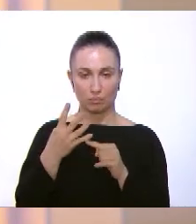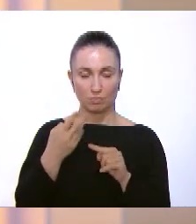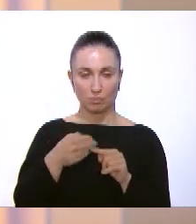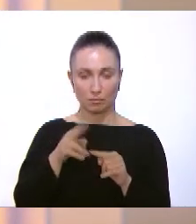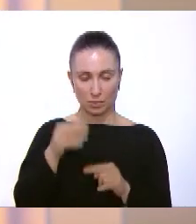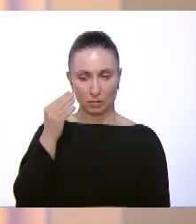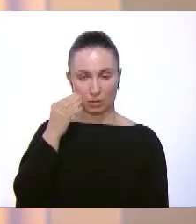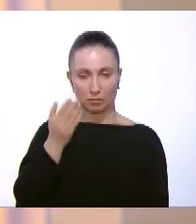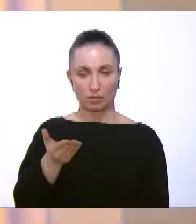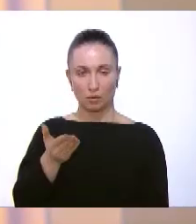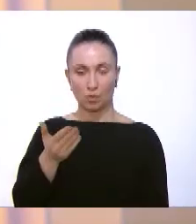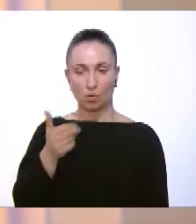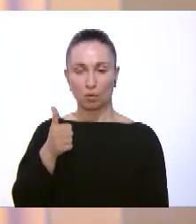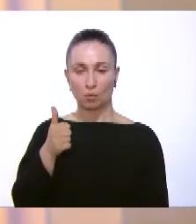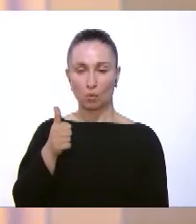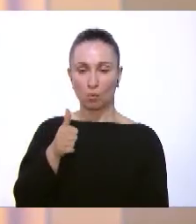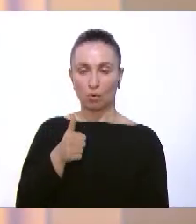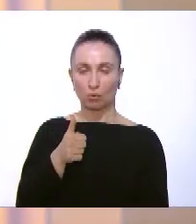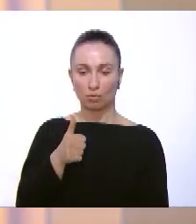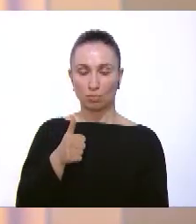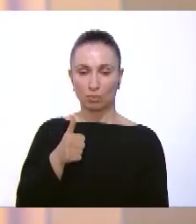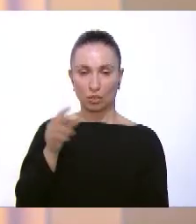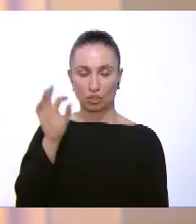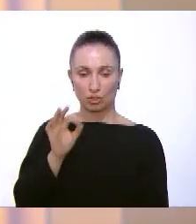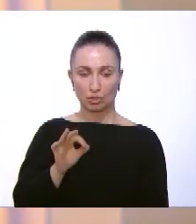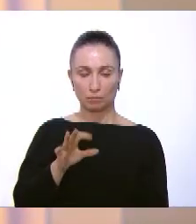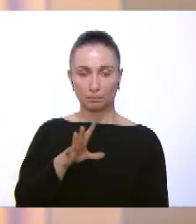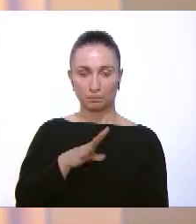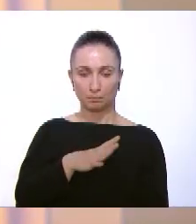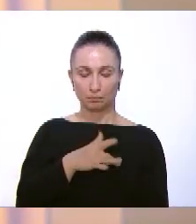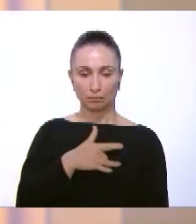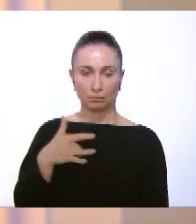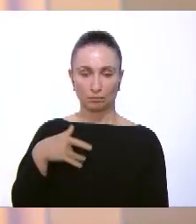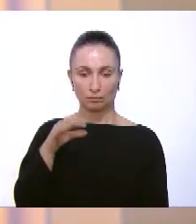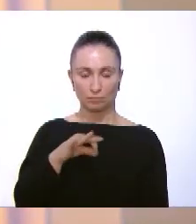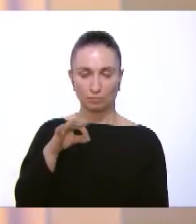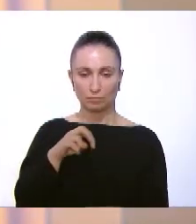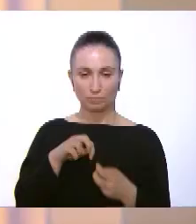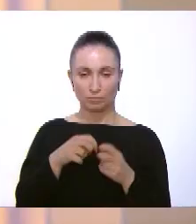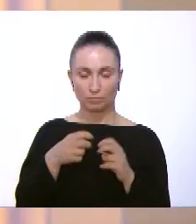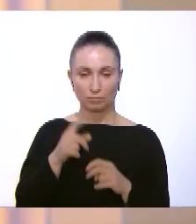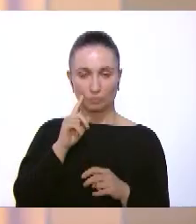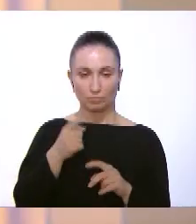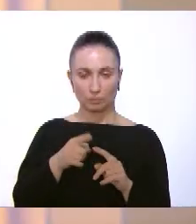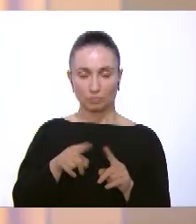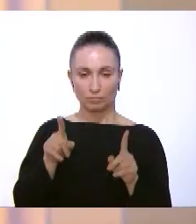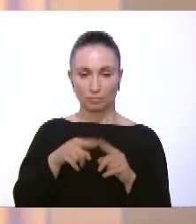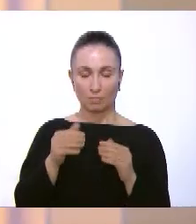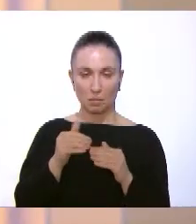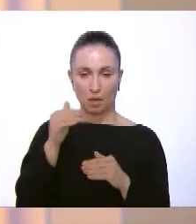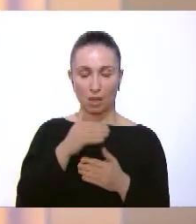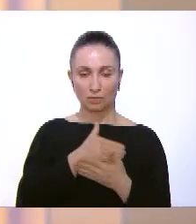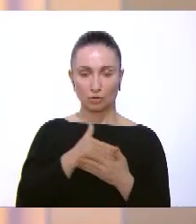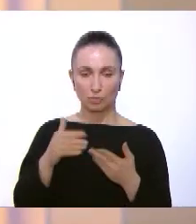და წარმოგიდგენიათ, როგორი აქტუალური უნდა ყოფილიყო ტუბერკულოზის პრობლემა, რომ აი ესეთი მაღალი